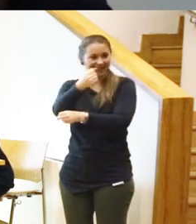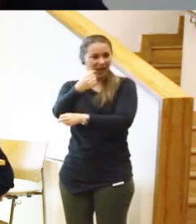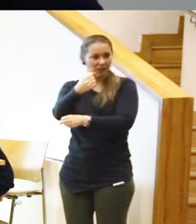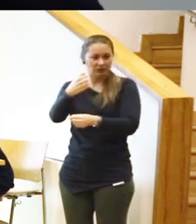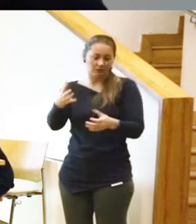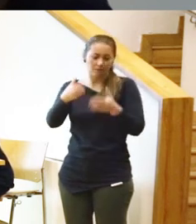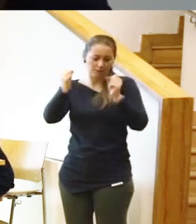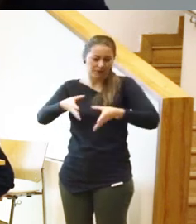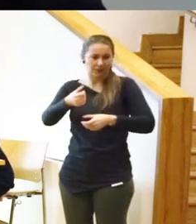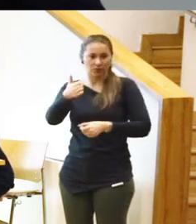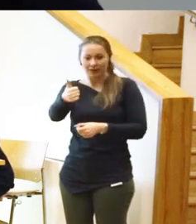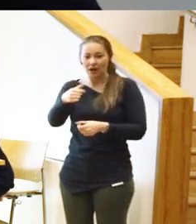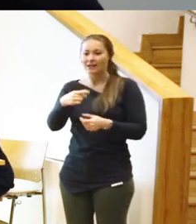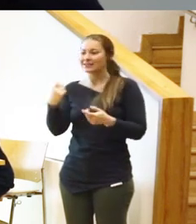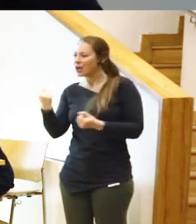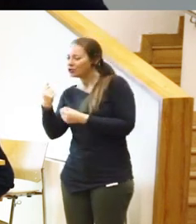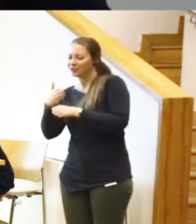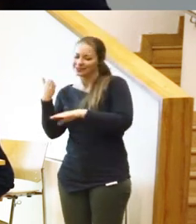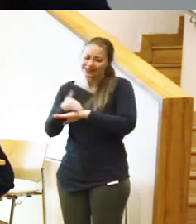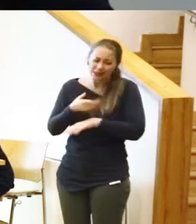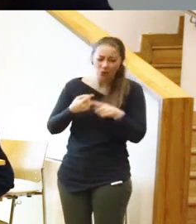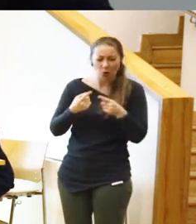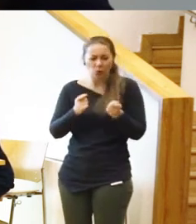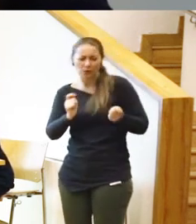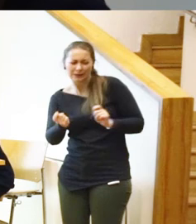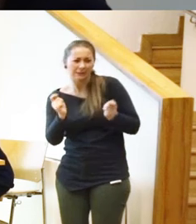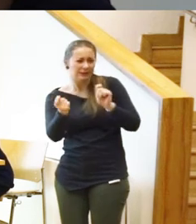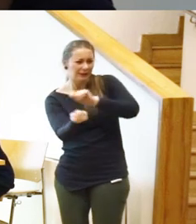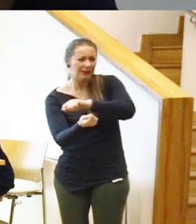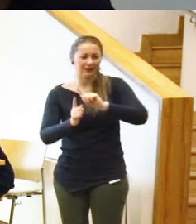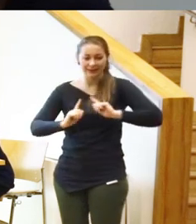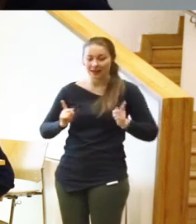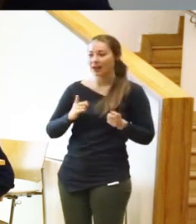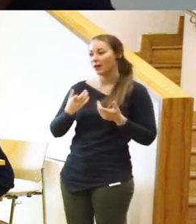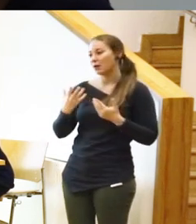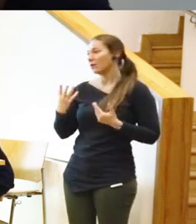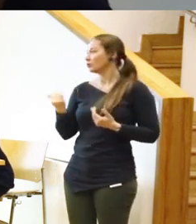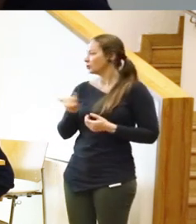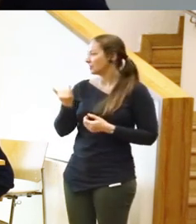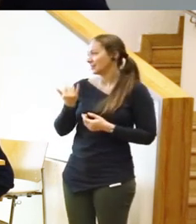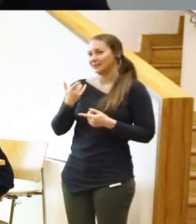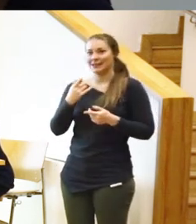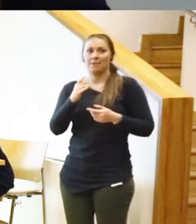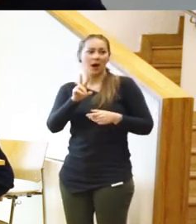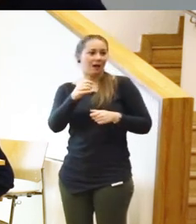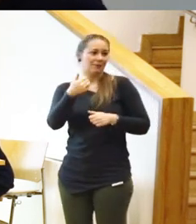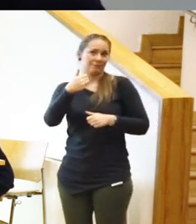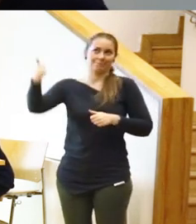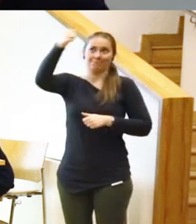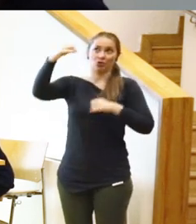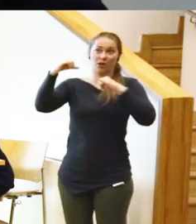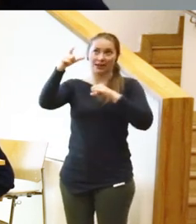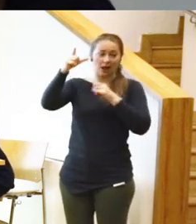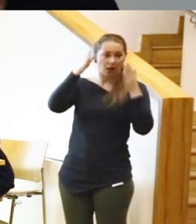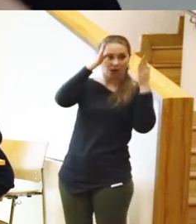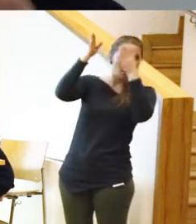jakoby ten základ tam pořád ještě nějakým způsobem je. Zároveň máte ředitelku, které se bude vždycky někdo ptát, jakožto té ředitelky a bude to